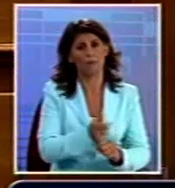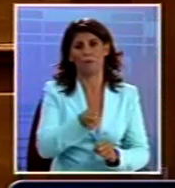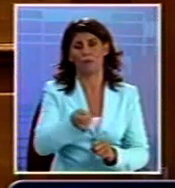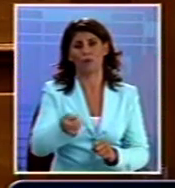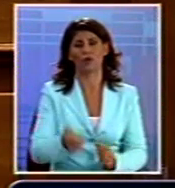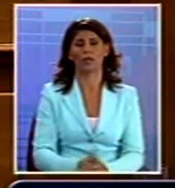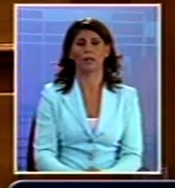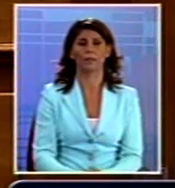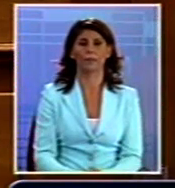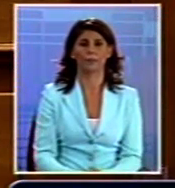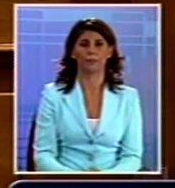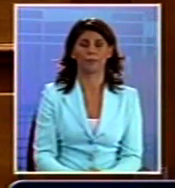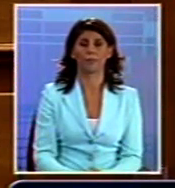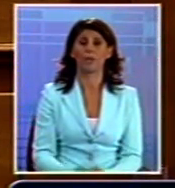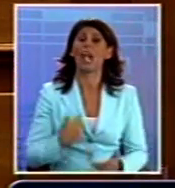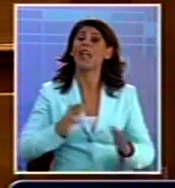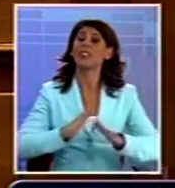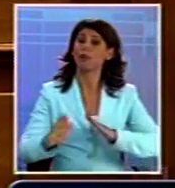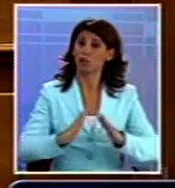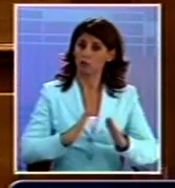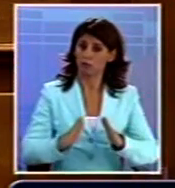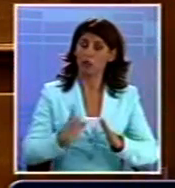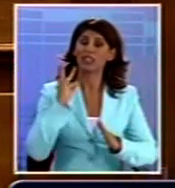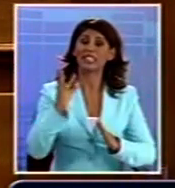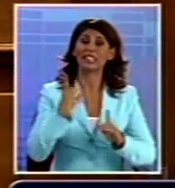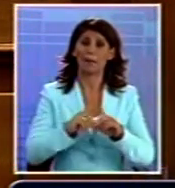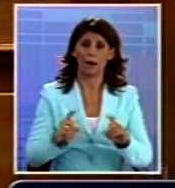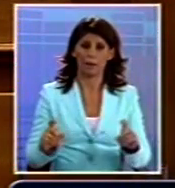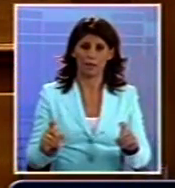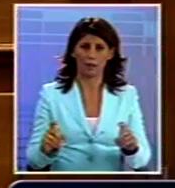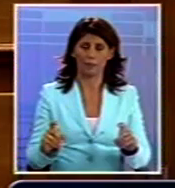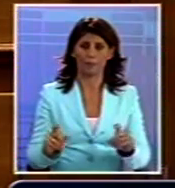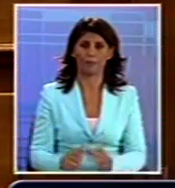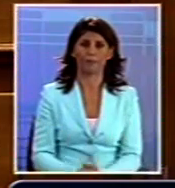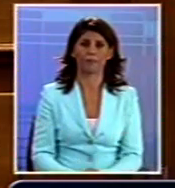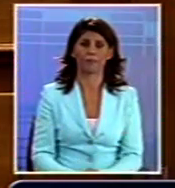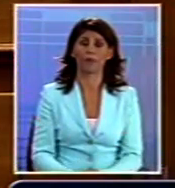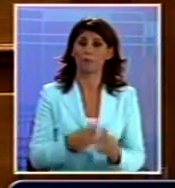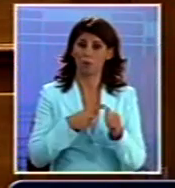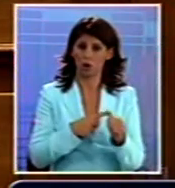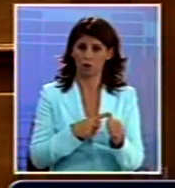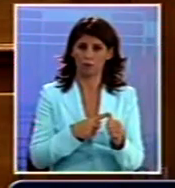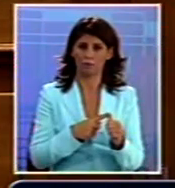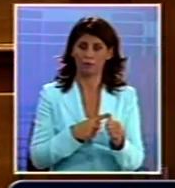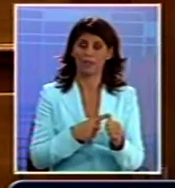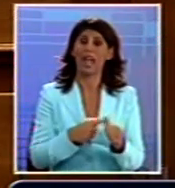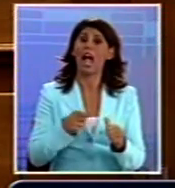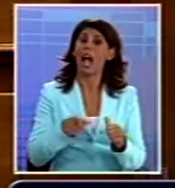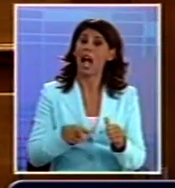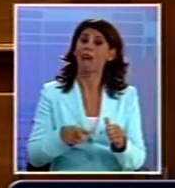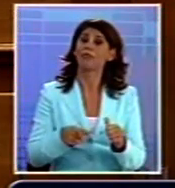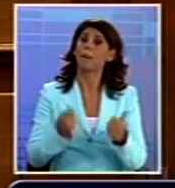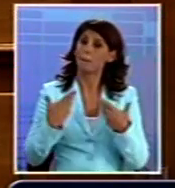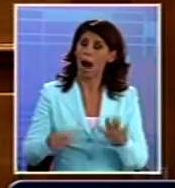τους. Θα φροντίσουμε εδώ 3 πράγματα. Πρώτον, αυτοί που ήδη